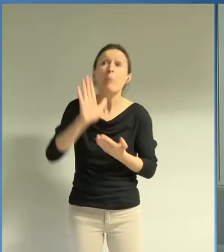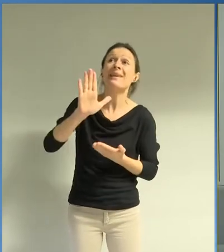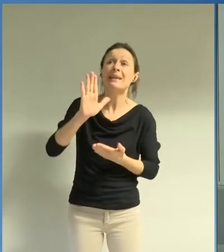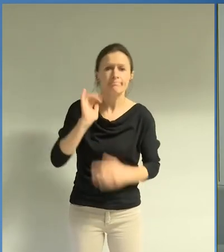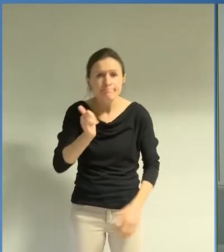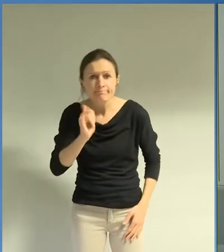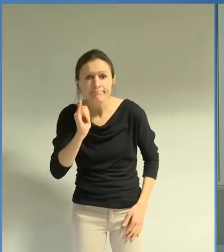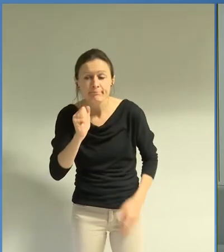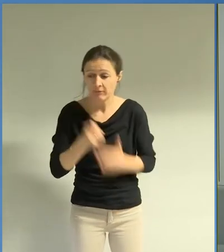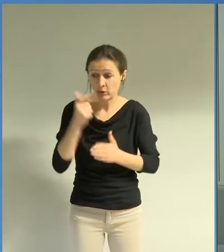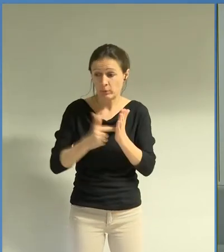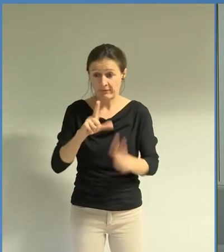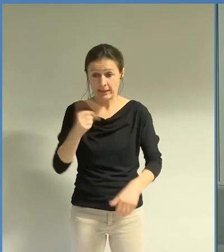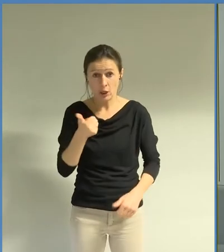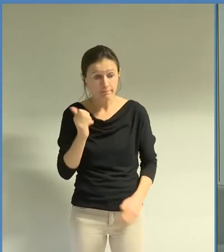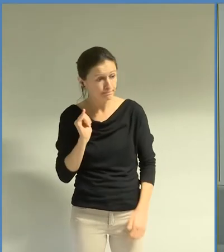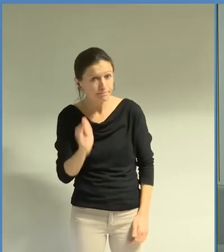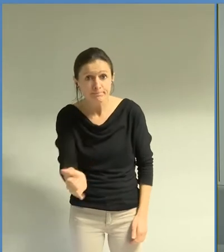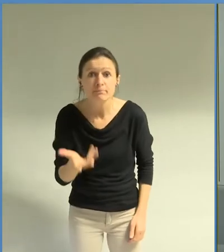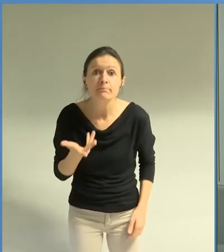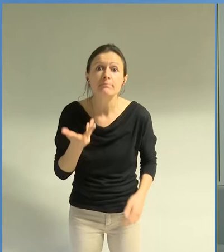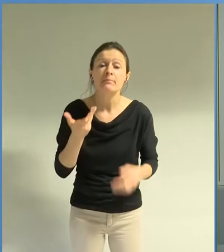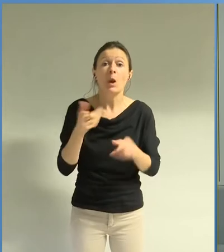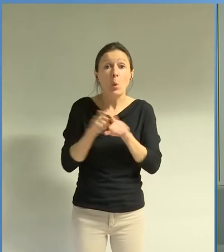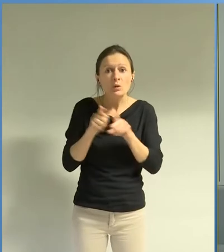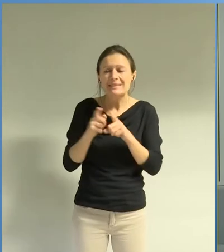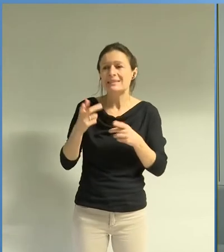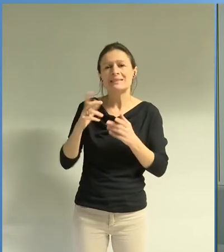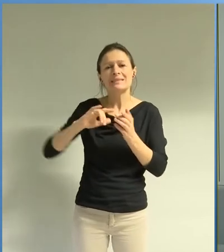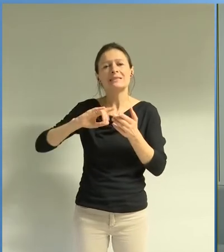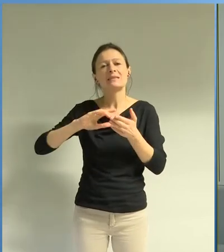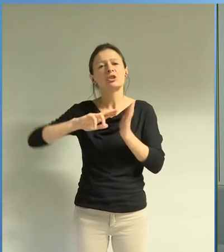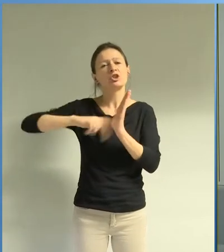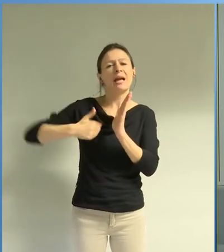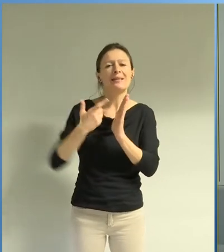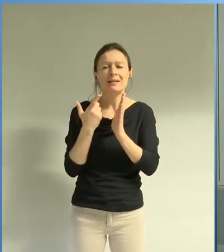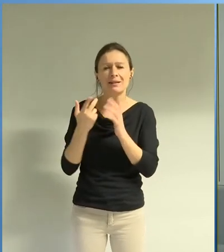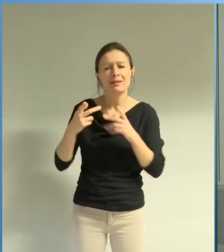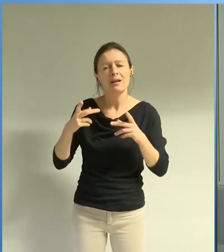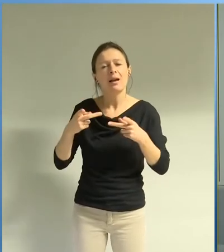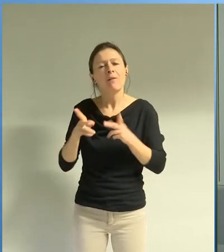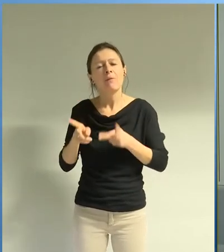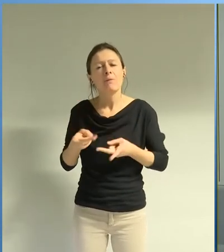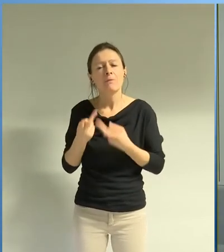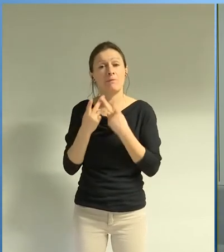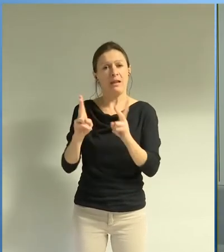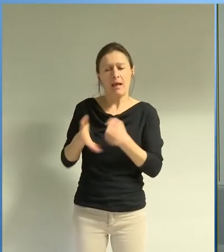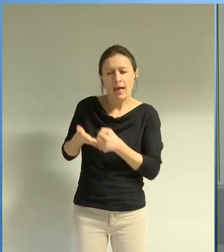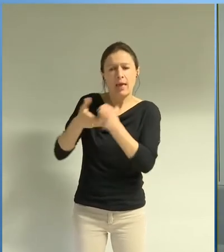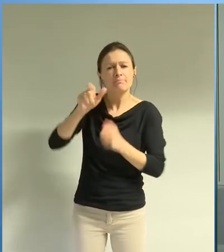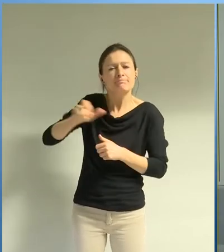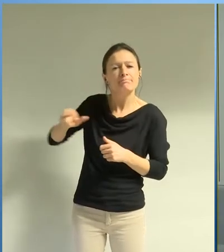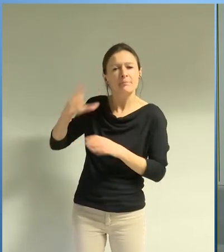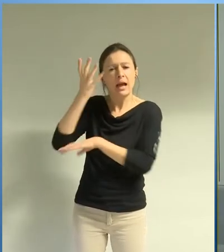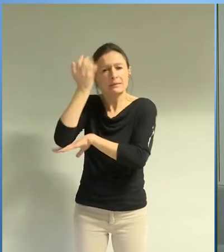lors de la signature de la charte de grenoble ville et dans alzheimer il en est de même pour toutes les chartes signées depuis le début de votre mandat et